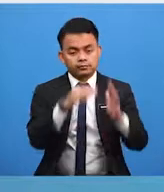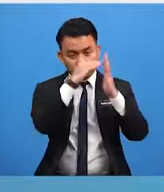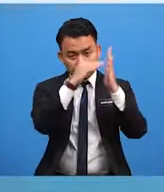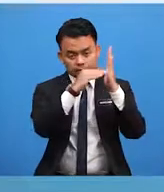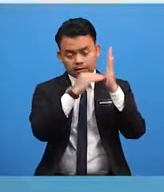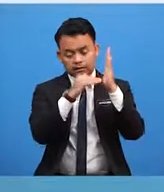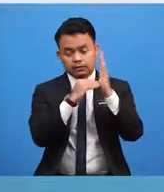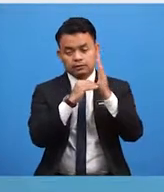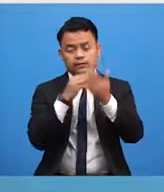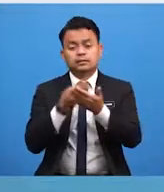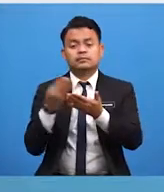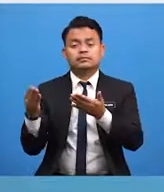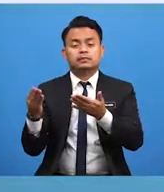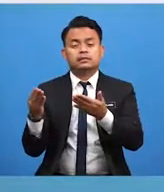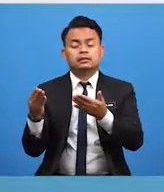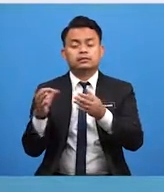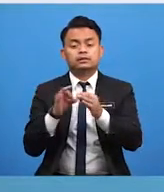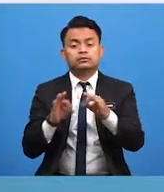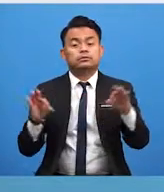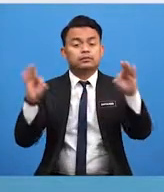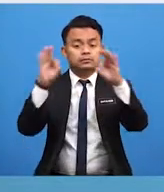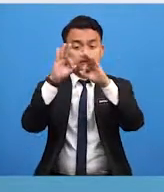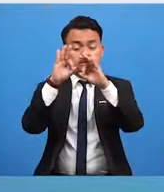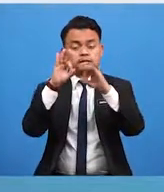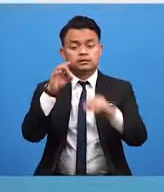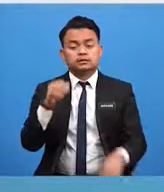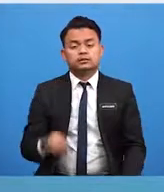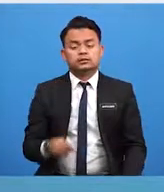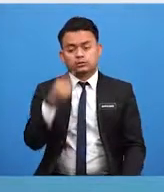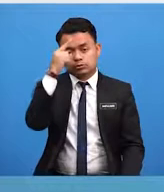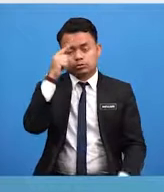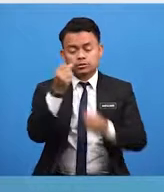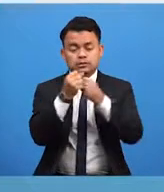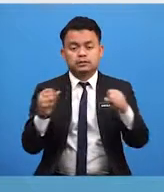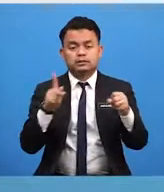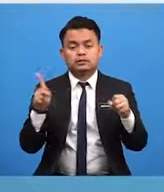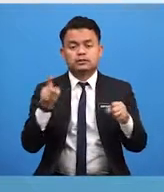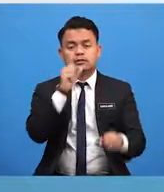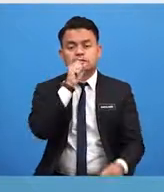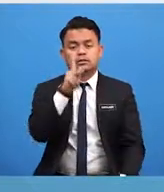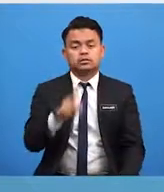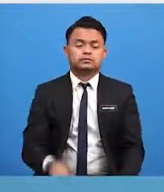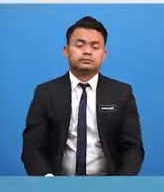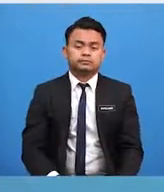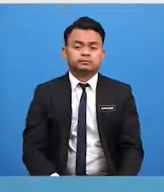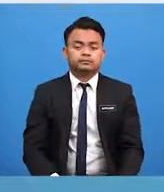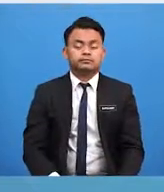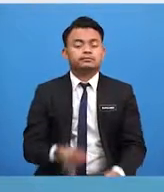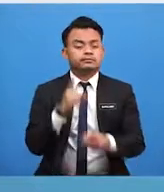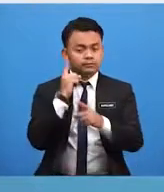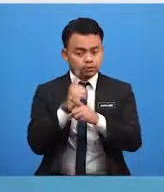Senaraikan bahan utama bagi penyediaan stok. Ya, betul.